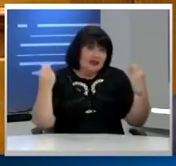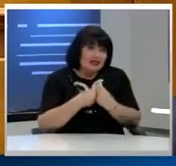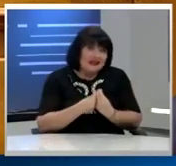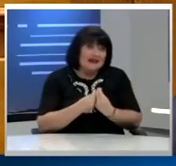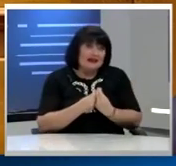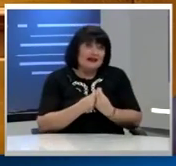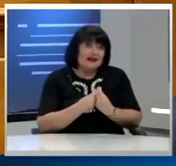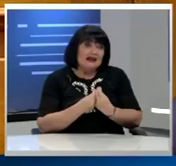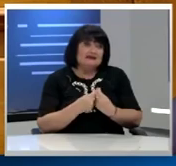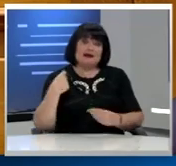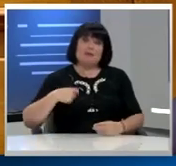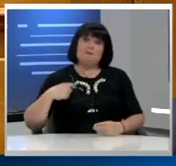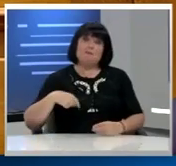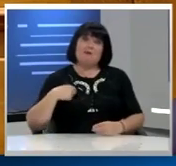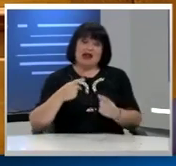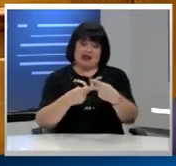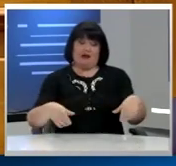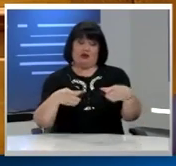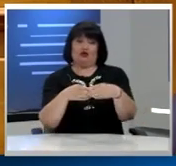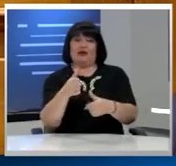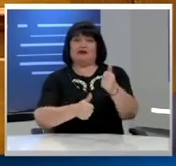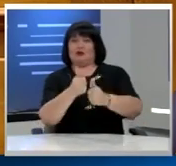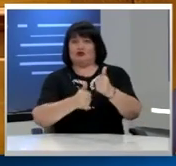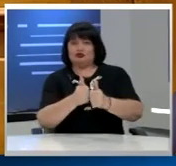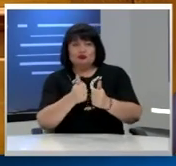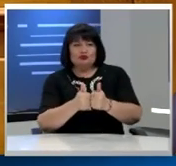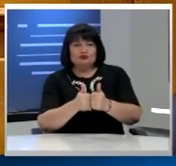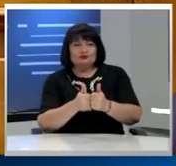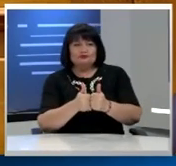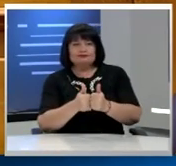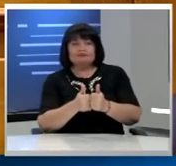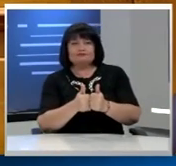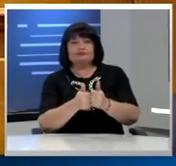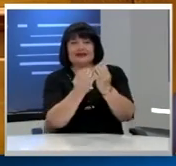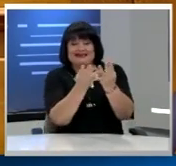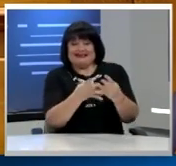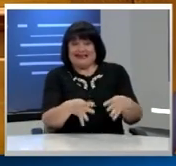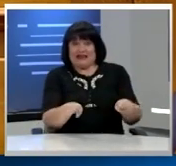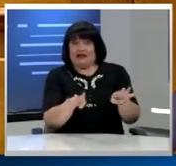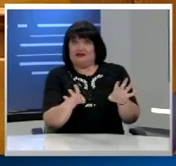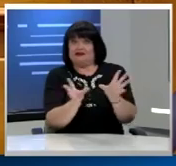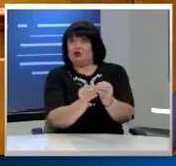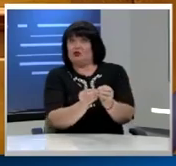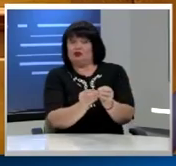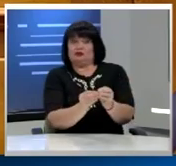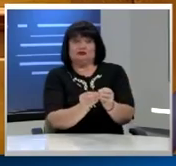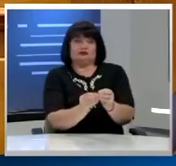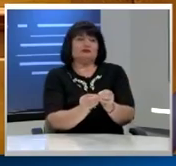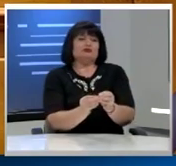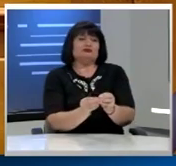ασυμβίβαστο για μέλη της Επιτροπής Ανταγωνισμού, με συγγενικές σχέσεις